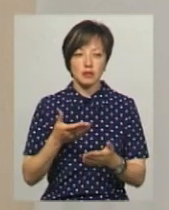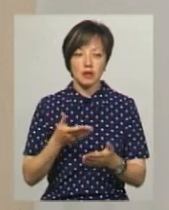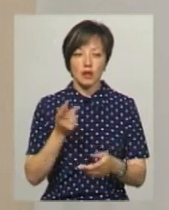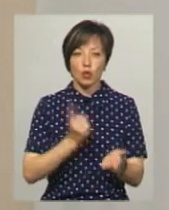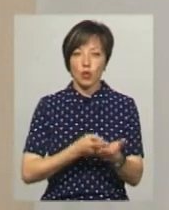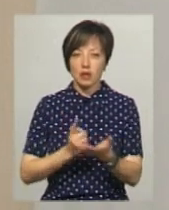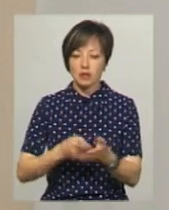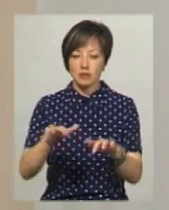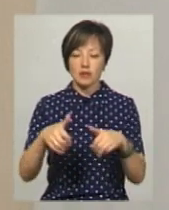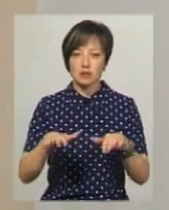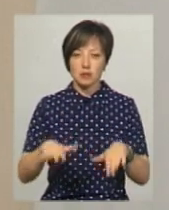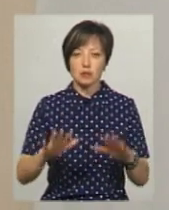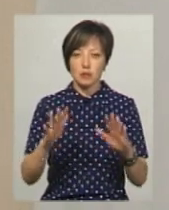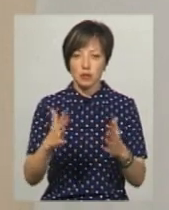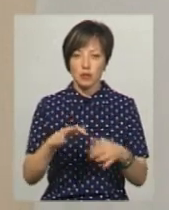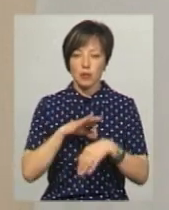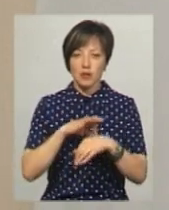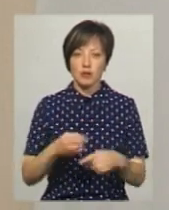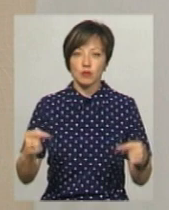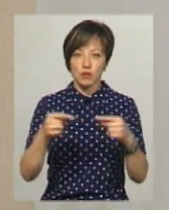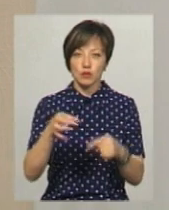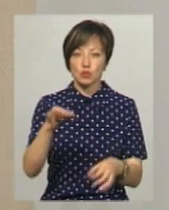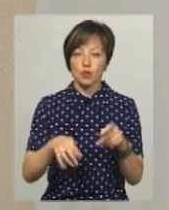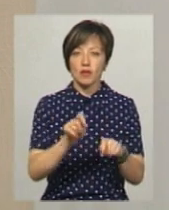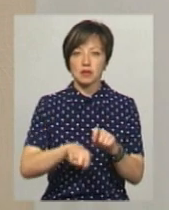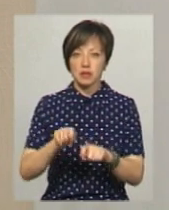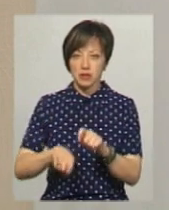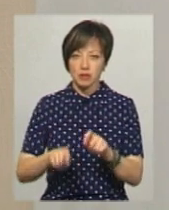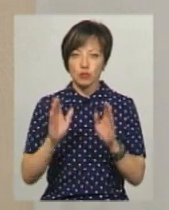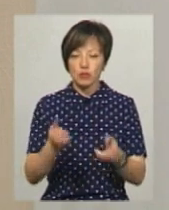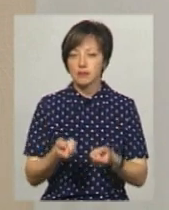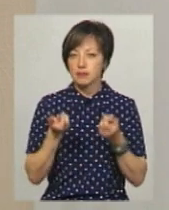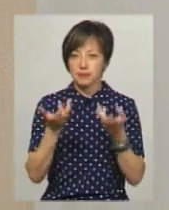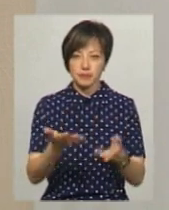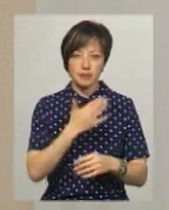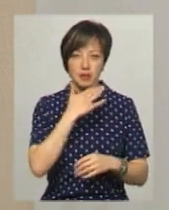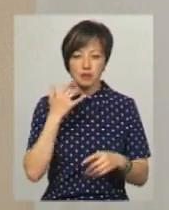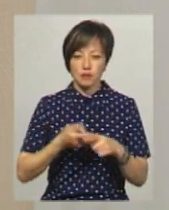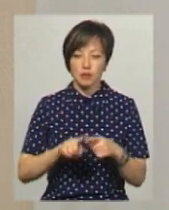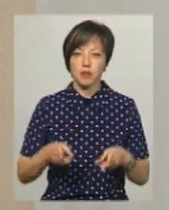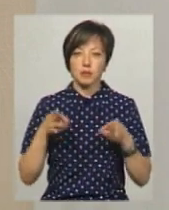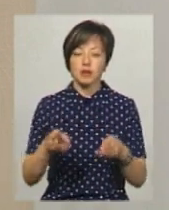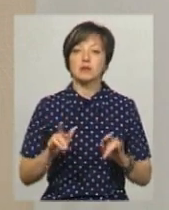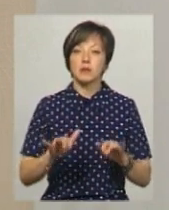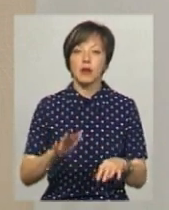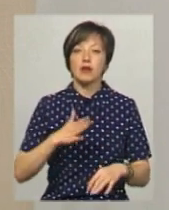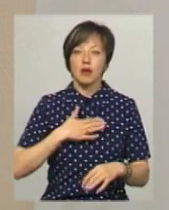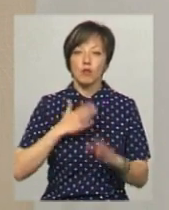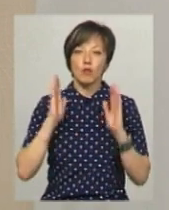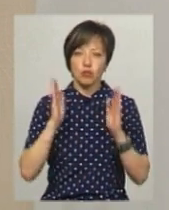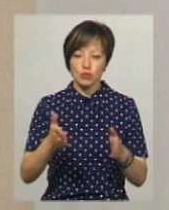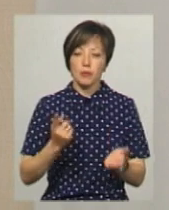доказів, вилучених на місці події, проведення відповідних судових експертиз, а їх буде безліч у цьому кримінальному провадженні, нами вже